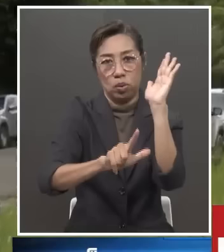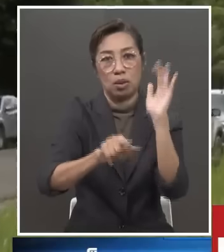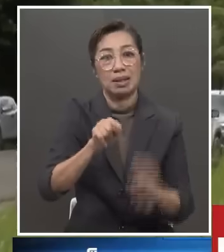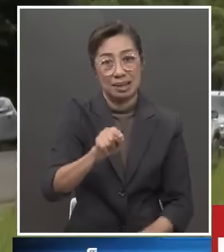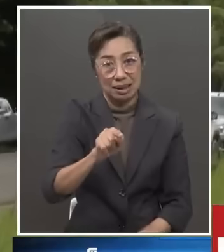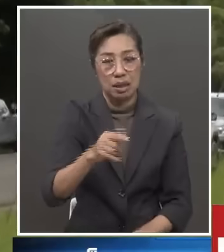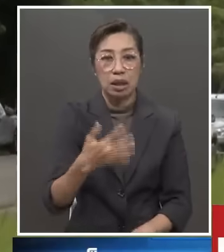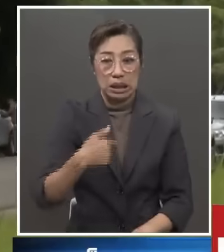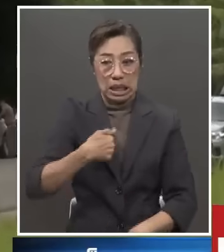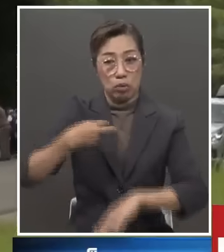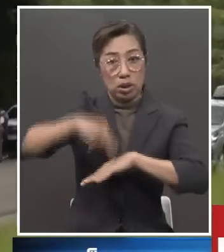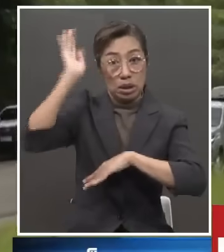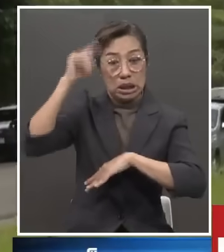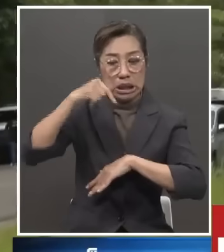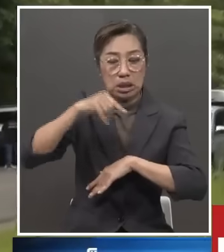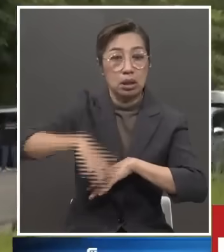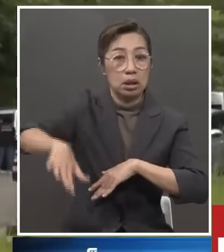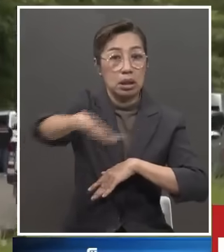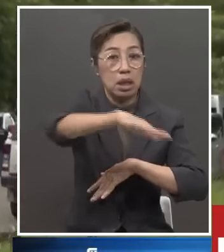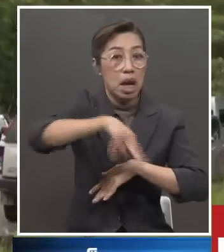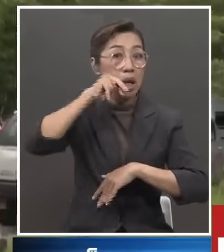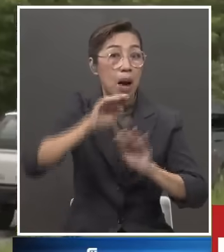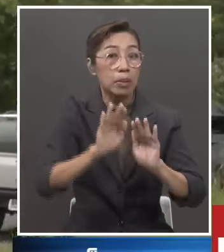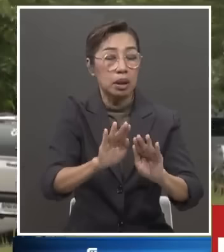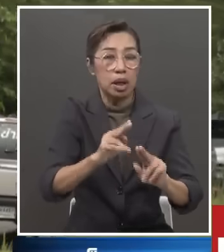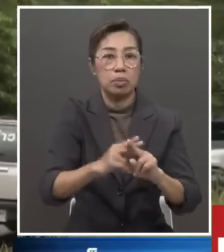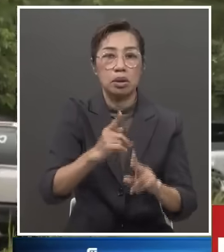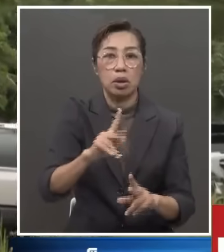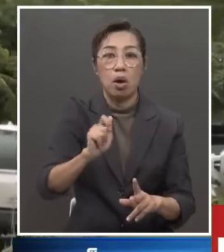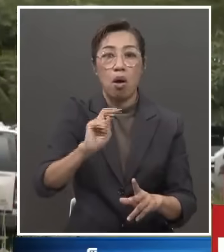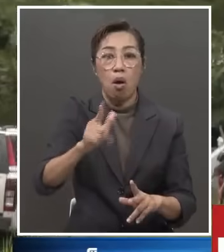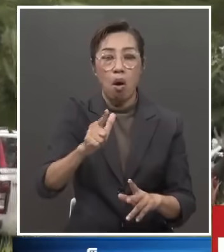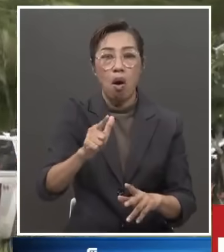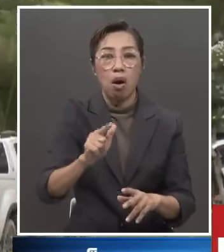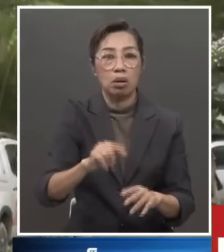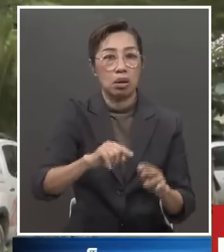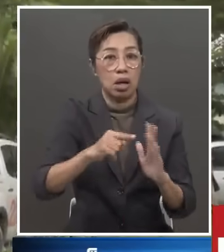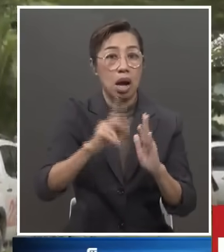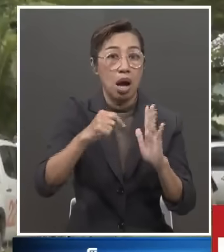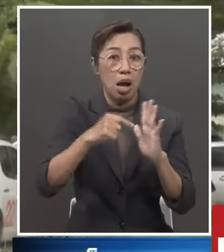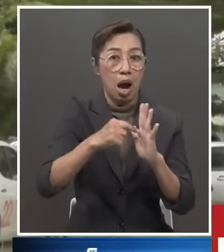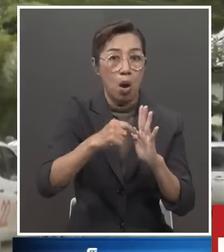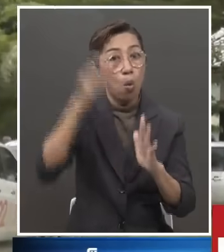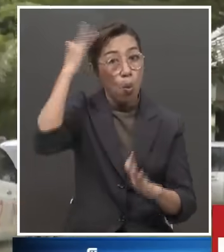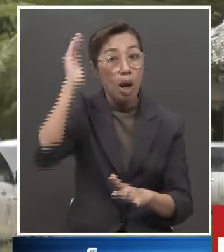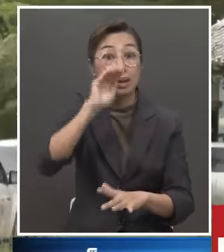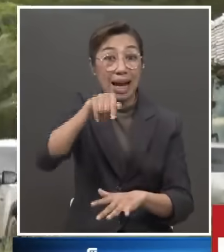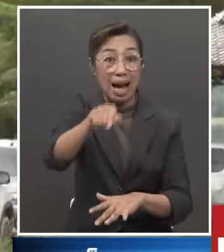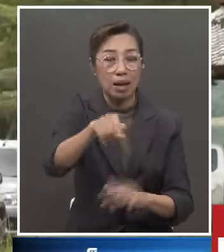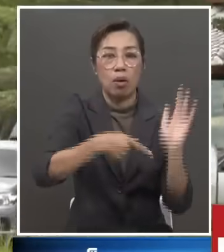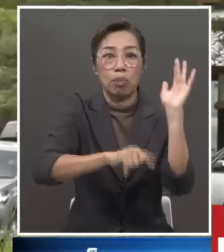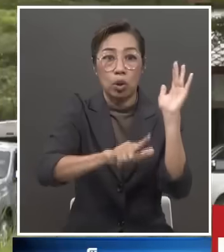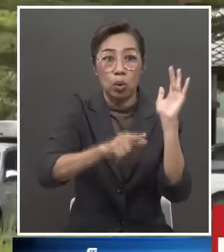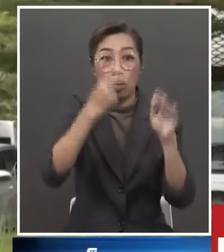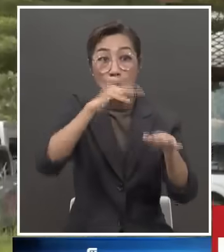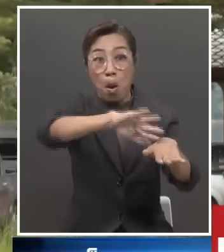คะจุดที่เรายืนก็คือบริเวณอ่างเก็บน้ำคลองเขาหัวช้างอำเภอตะโหมดจังหวัดพัทลุงด้านหลังที่เห็นก็คือเขา